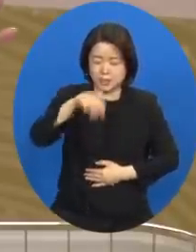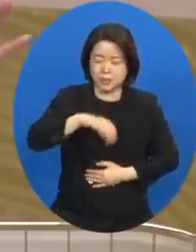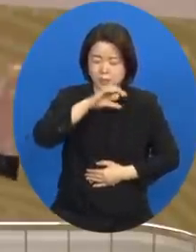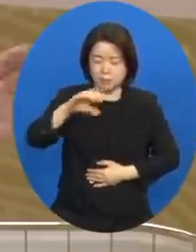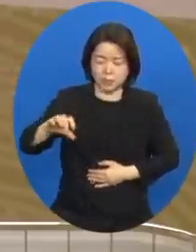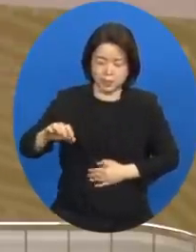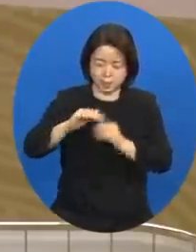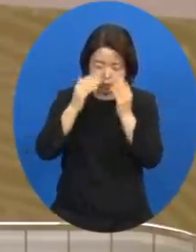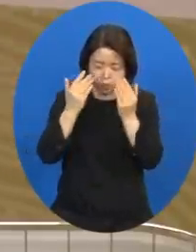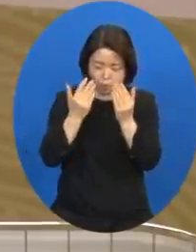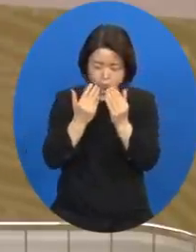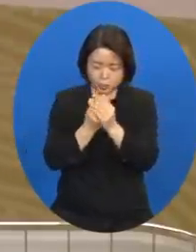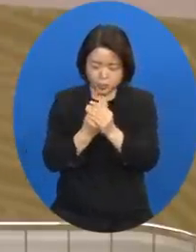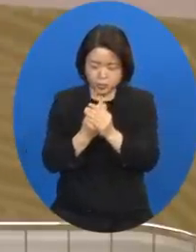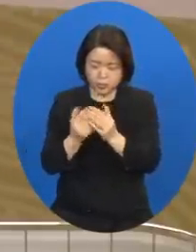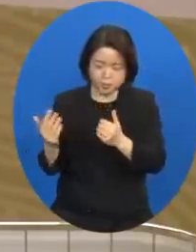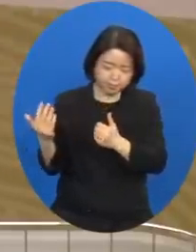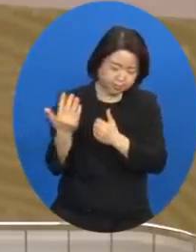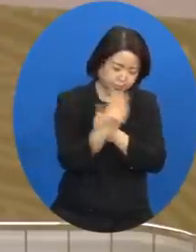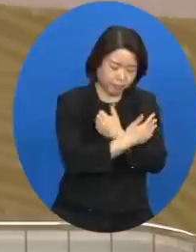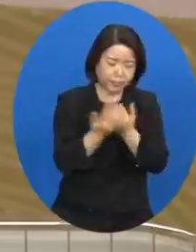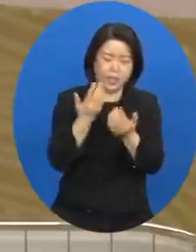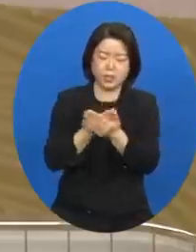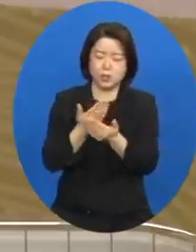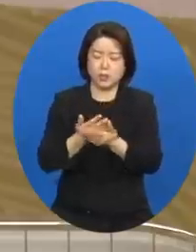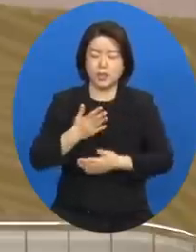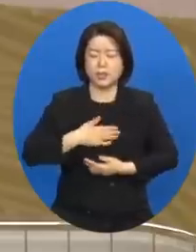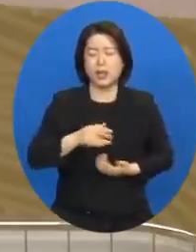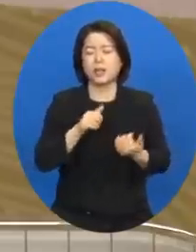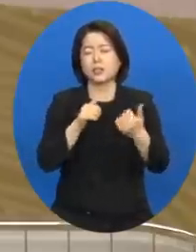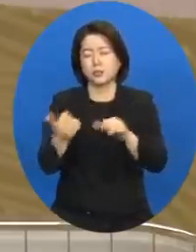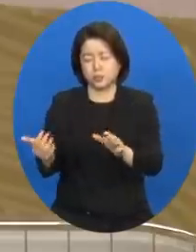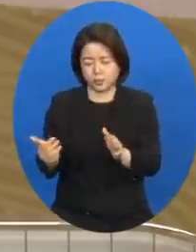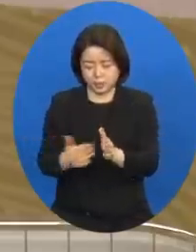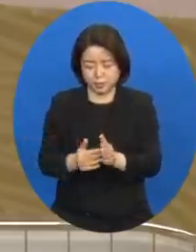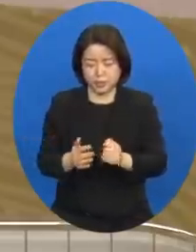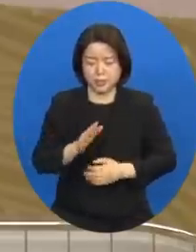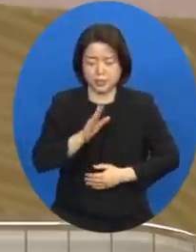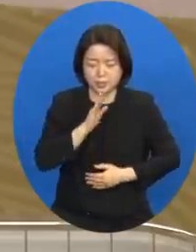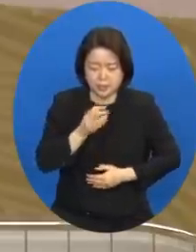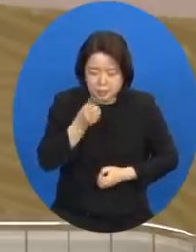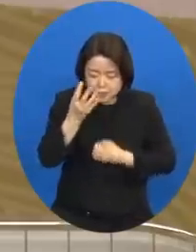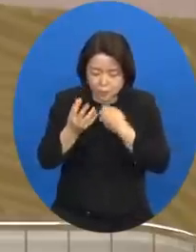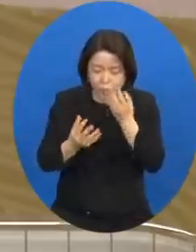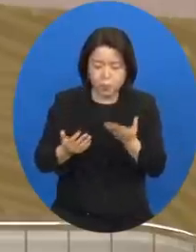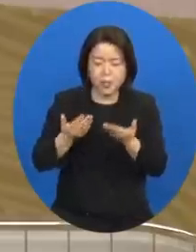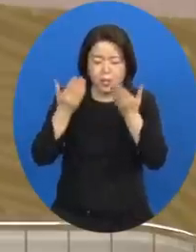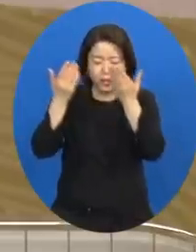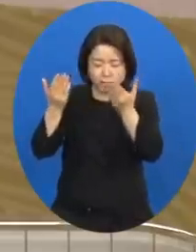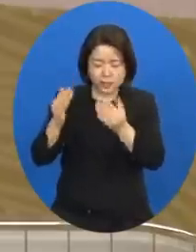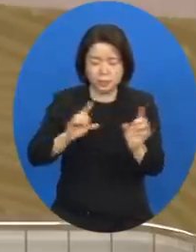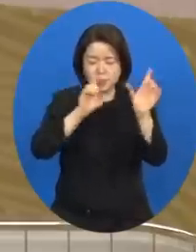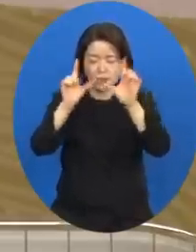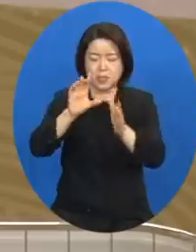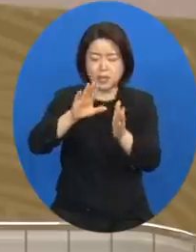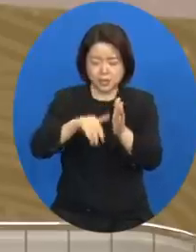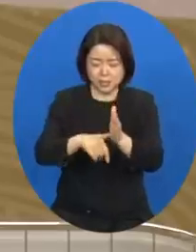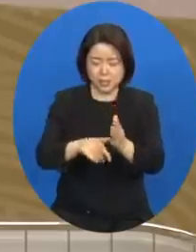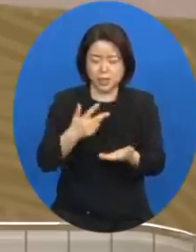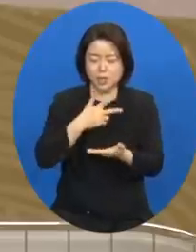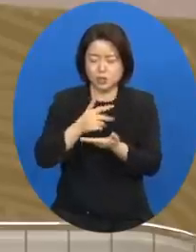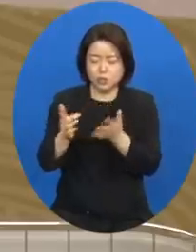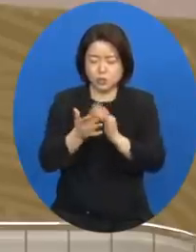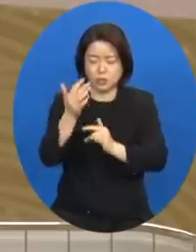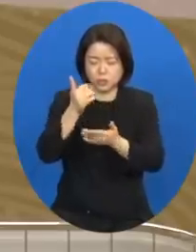온전히 감추어 주소서. 나는 죽었습니다. 진정으로 고백하며 살 때 주 예수님